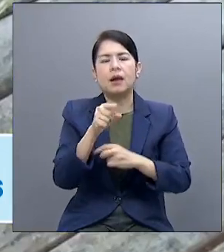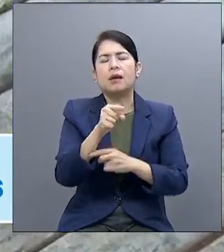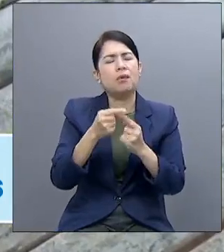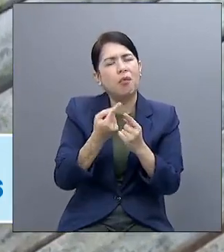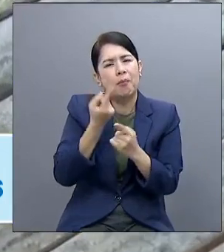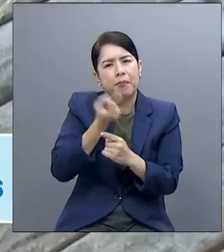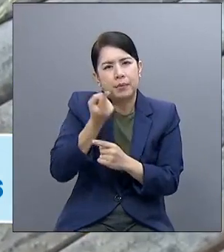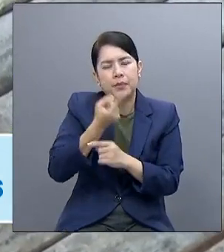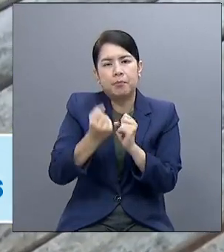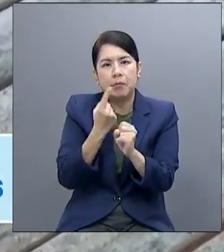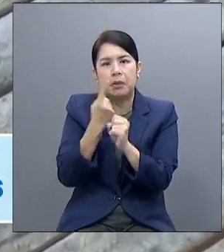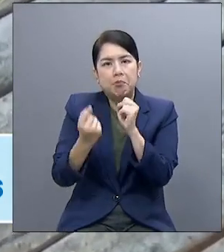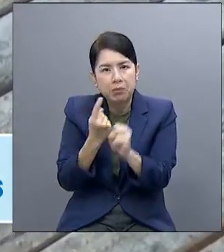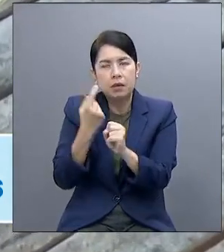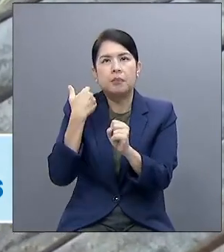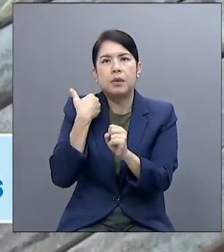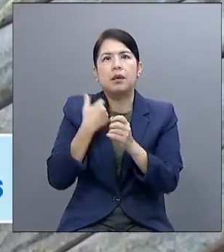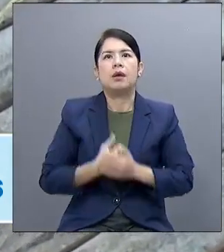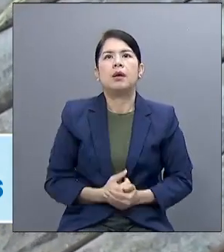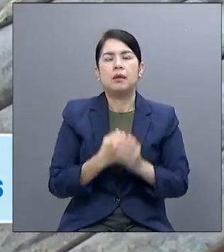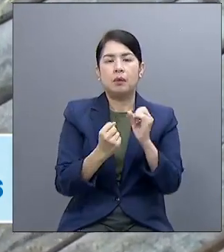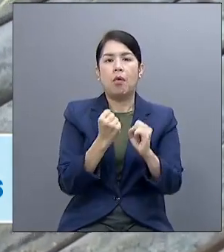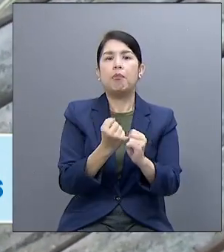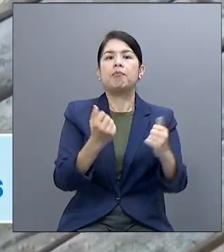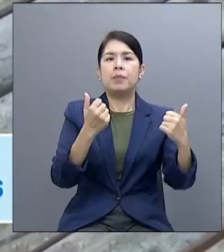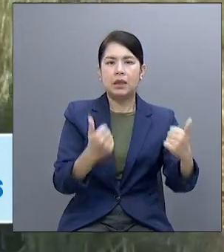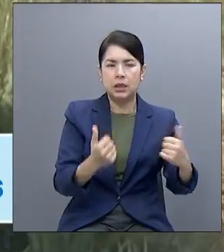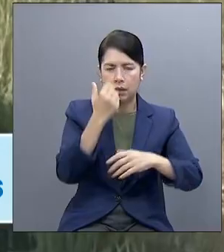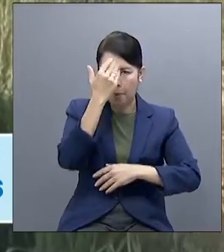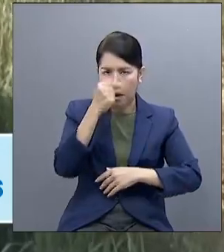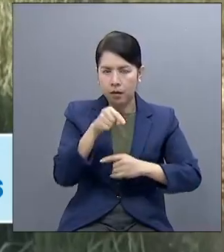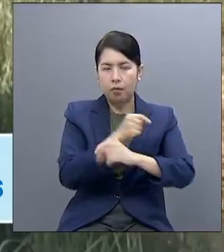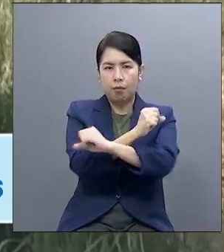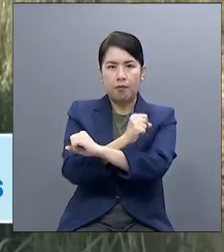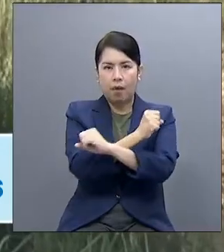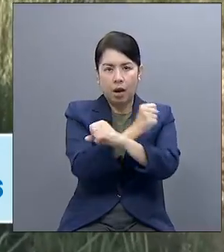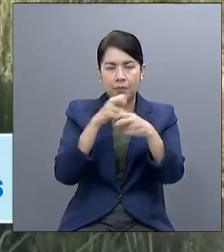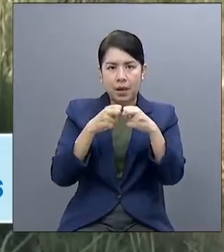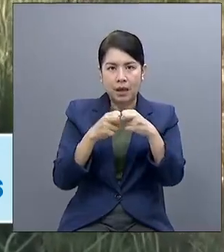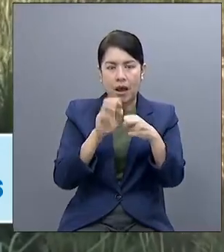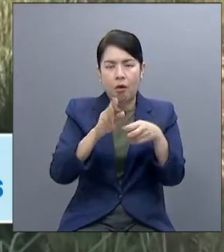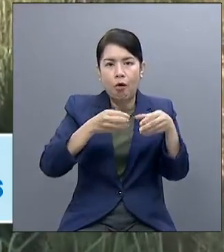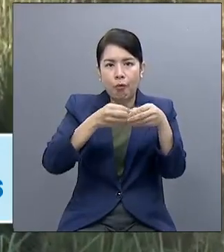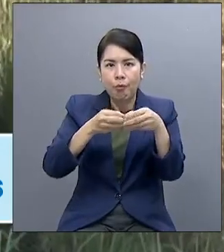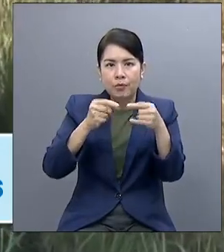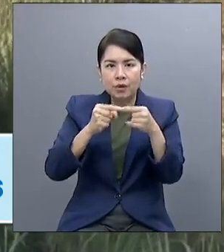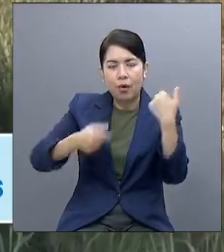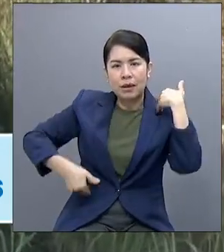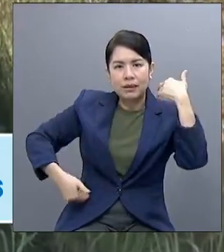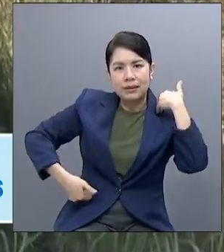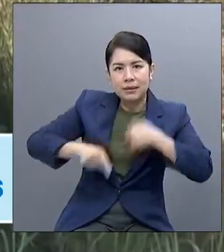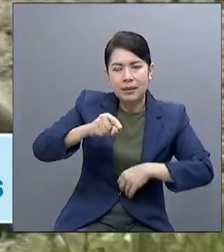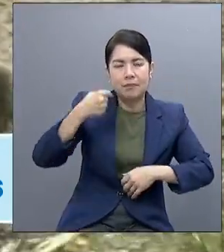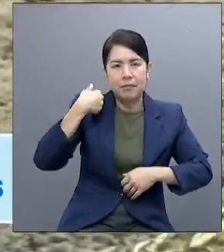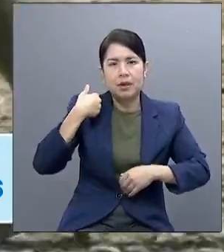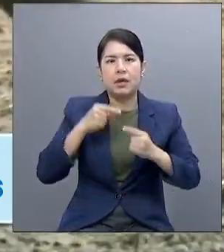เลยโดยเฉพาะช่วงนี้ซึ่งปีนี้ค่ะเพื่อเป็นการป้องกันลิงที่จะกัดกินรวงข้าวในนาก็เลยต้องออก